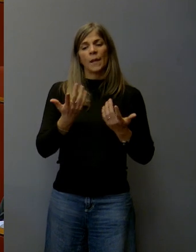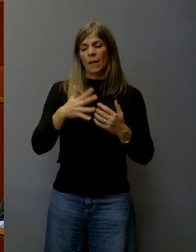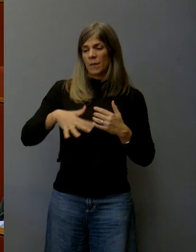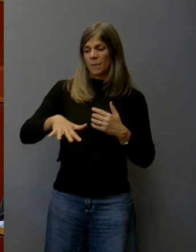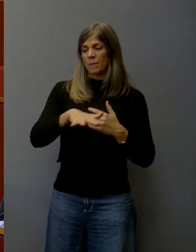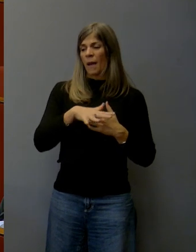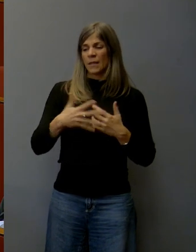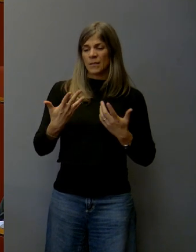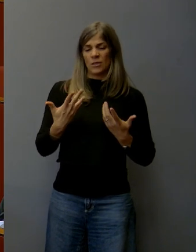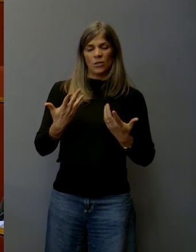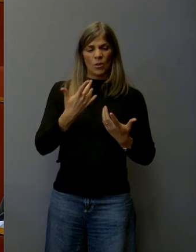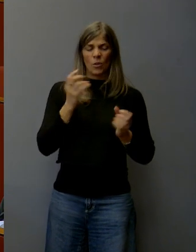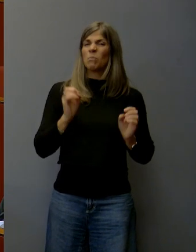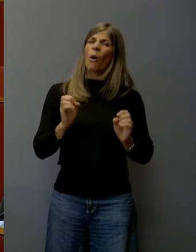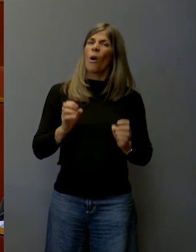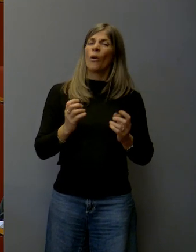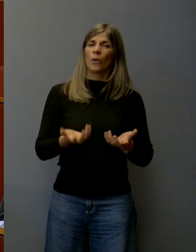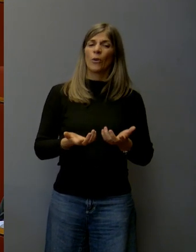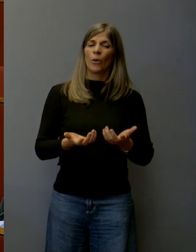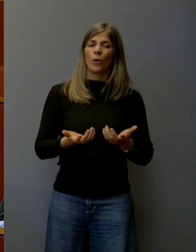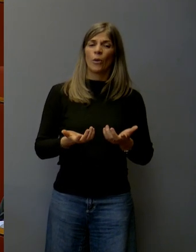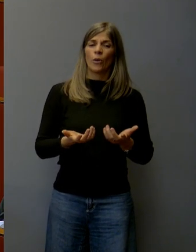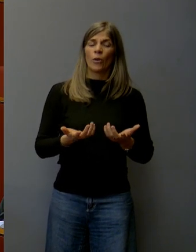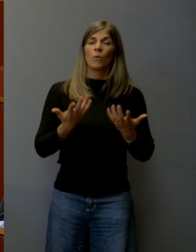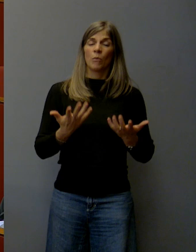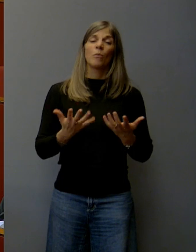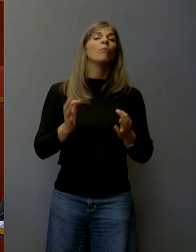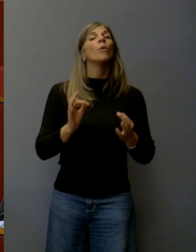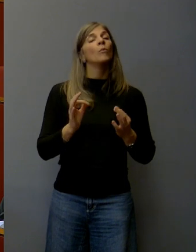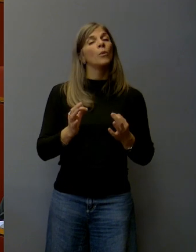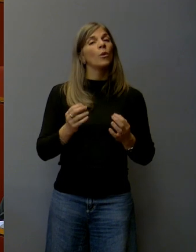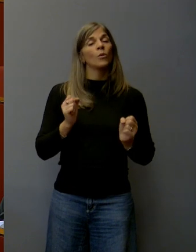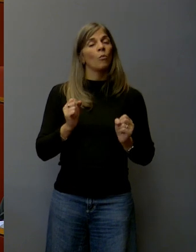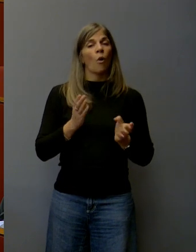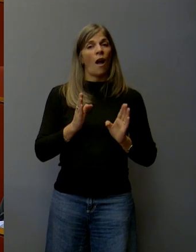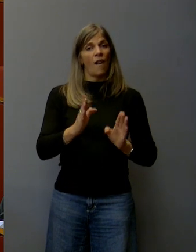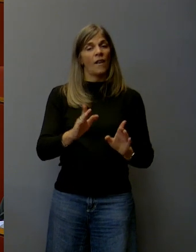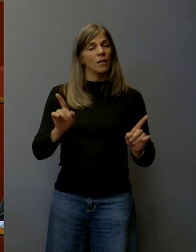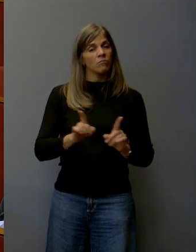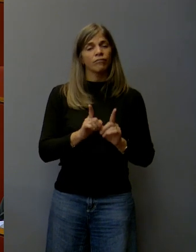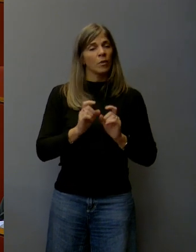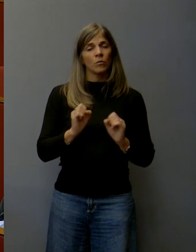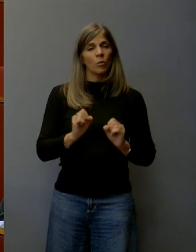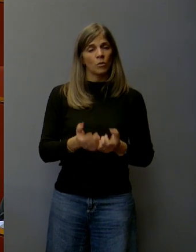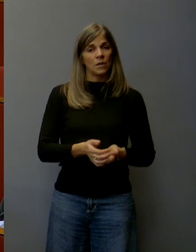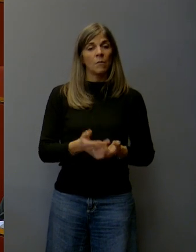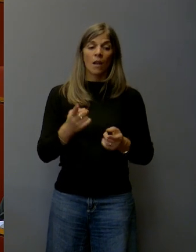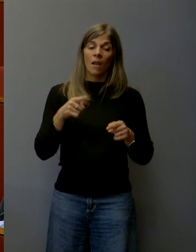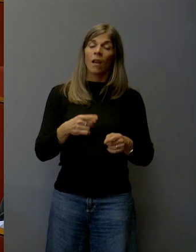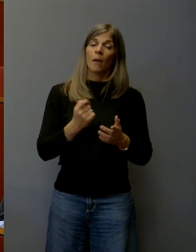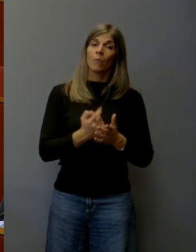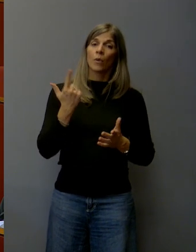spazio inospitale sporco È una cosa che non può andare avanti in questo modo è una cosa importante